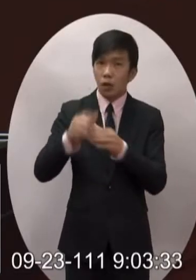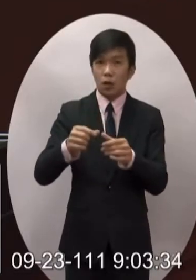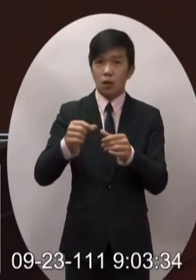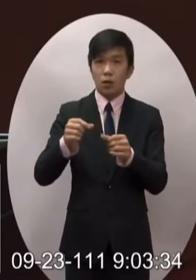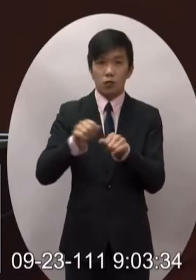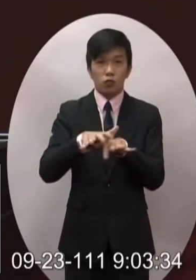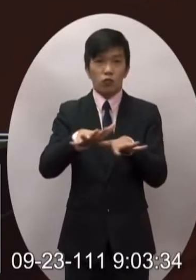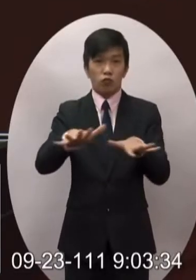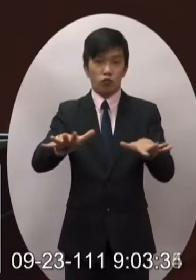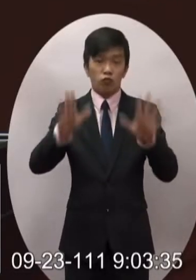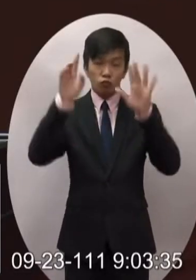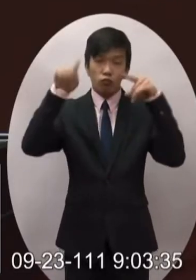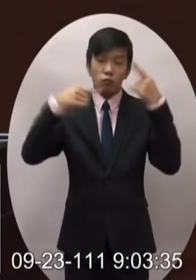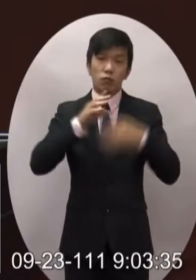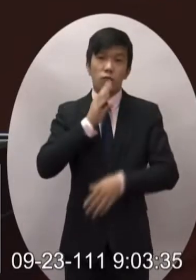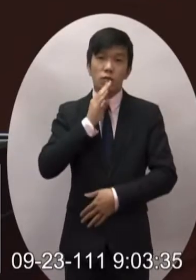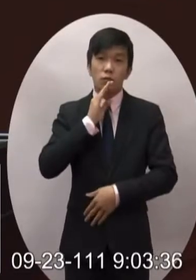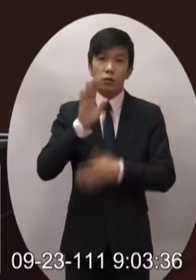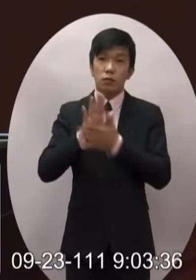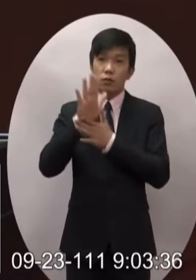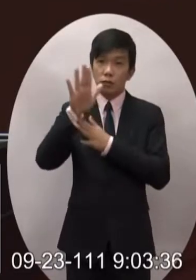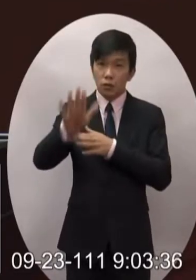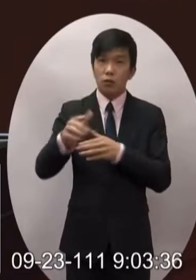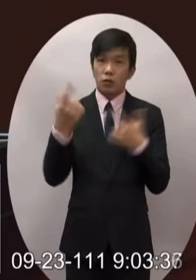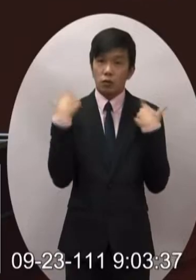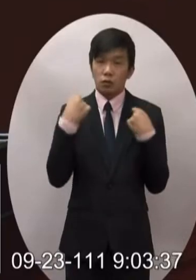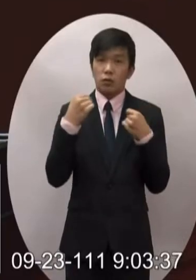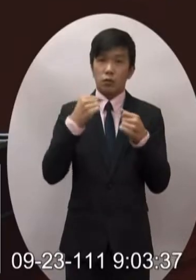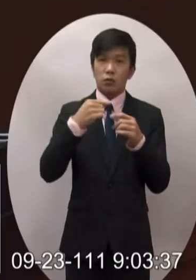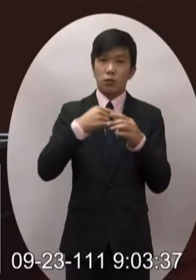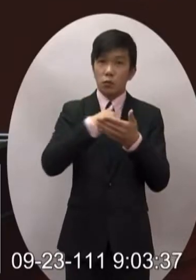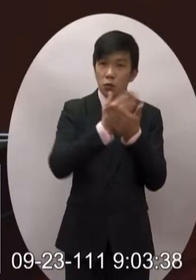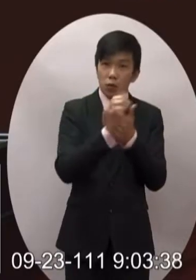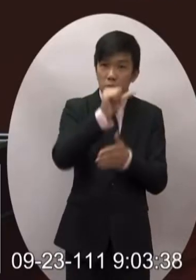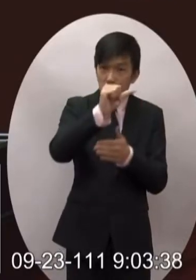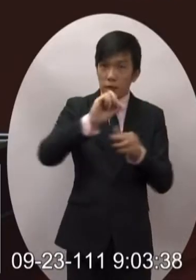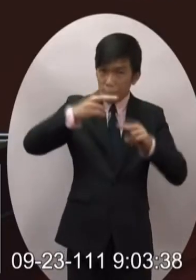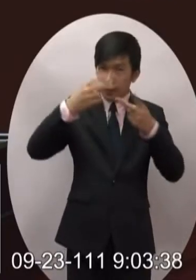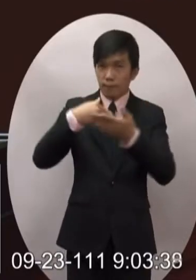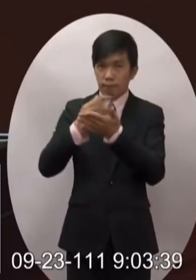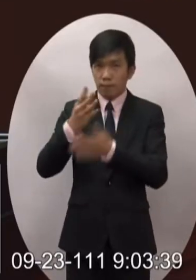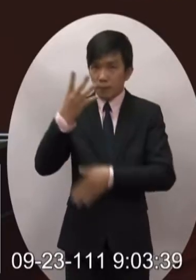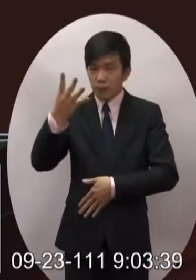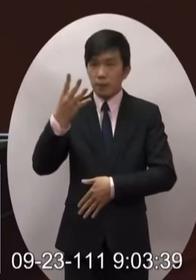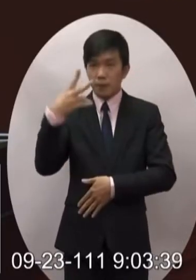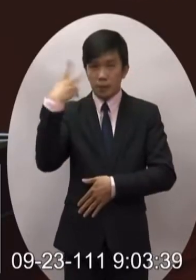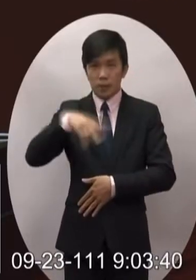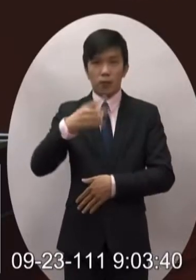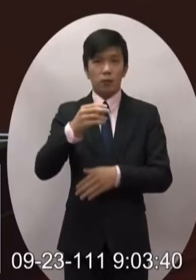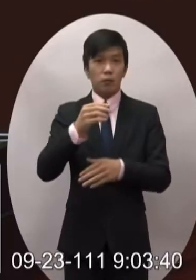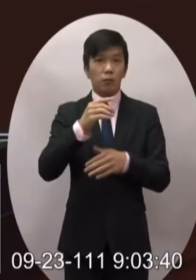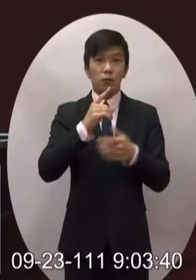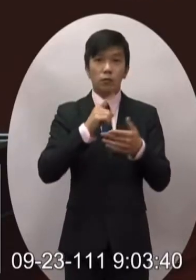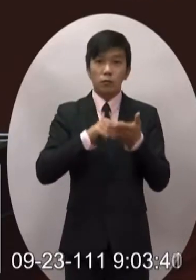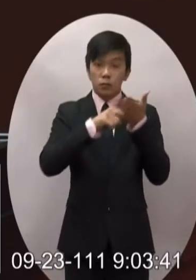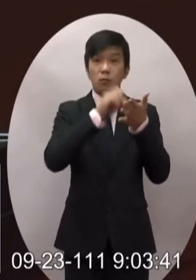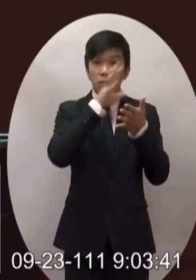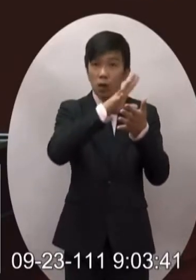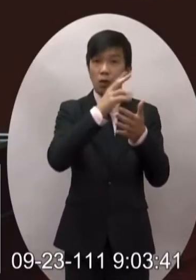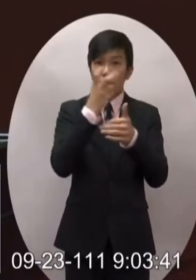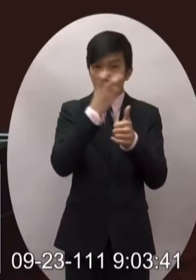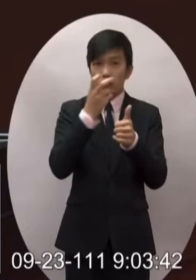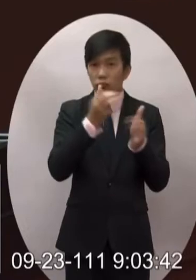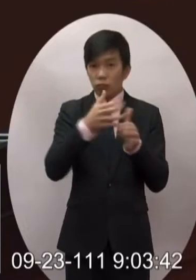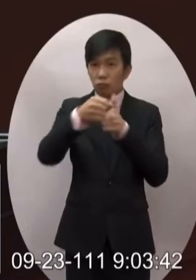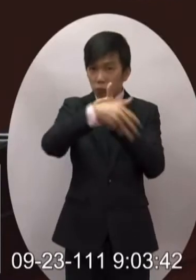考虑将新冠肺炎从第五类传染病改列为第四类传染病，调整通报与管控机制，以协助社会真正与病毒